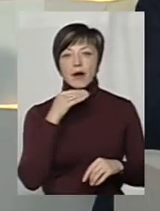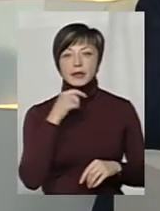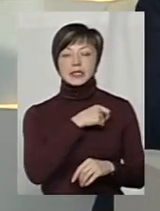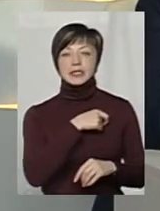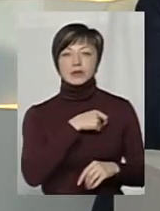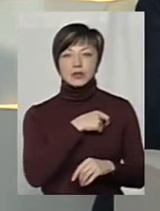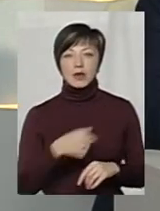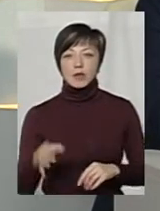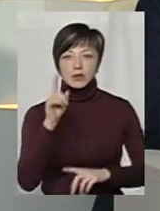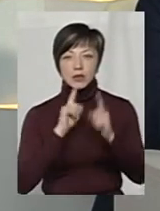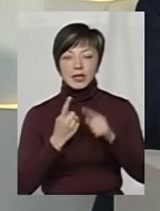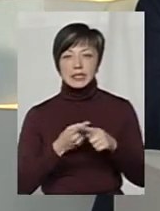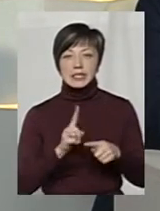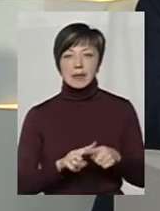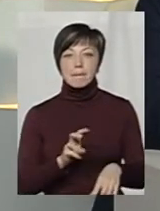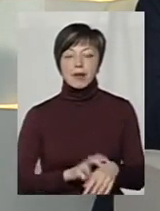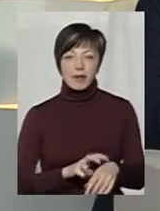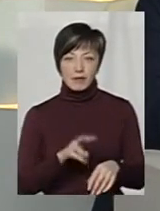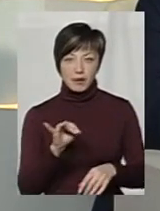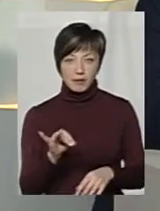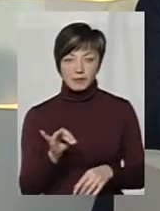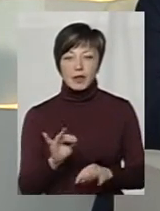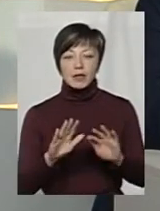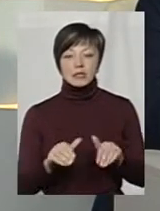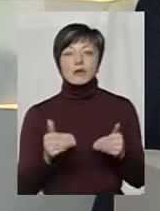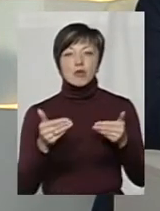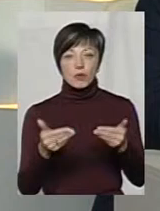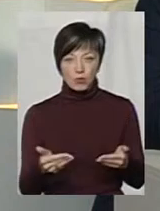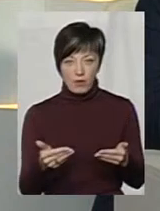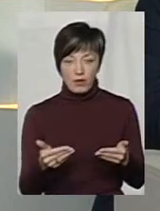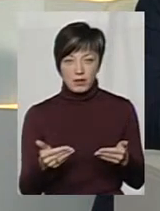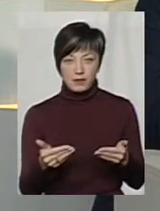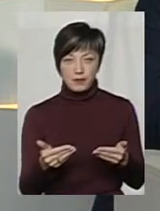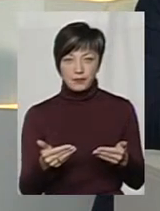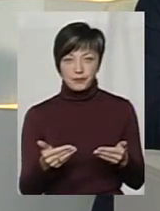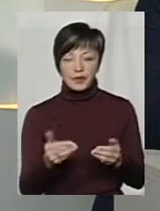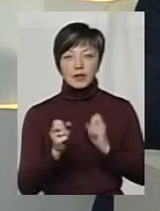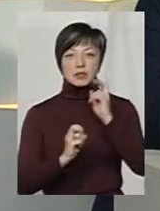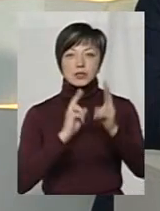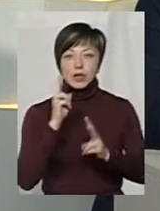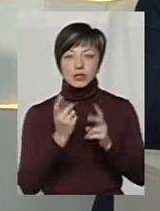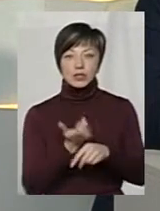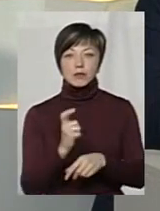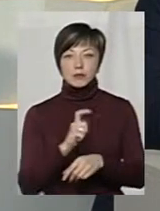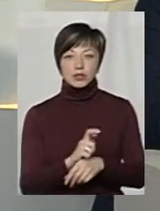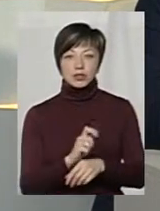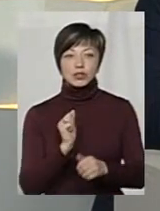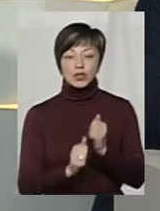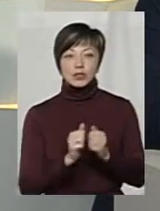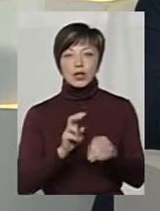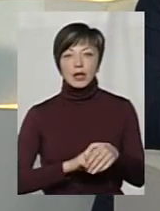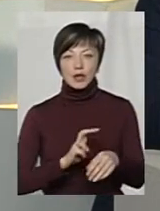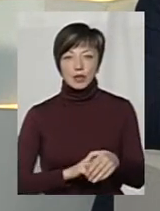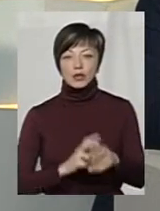депутатів обласної ради – це медики. Вони запропонували, тобто, скаржаться найбільше часто лікарі в тому,